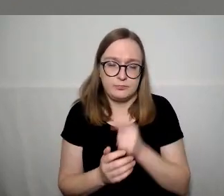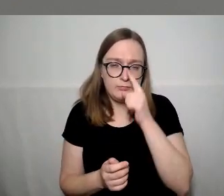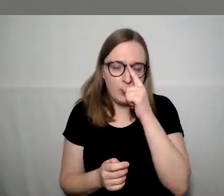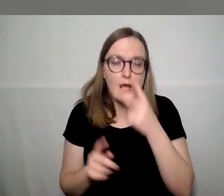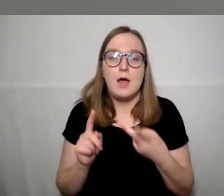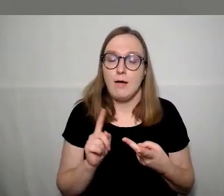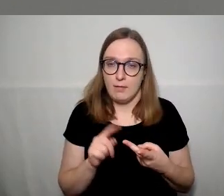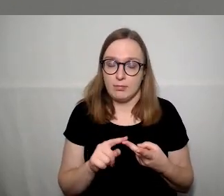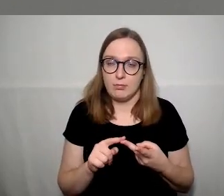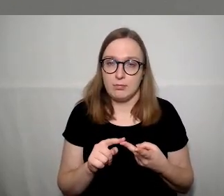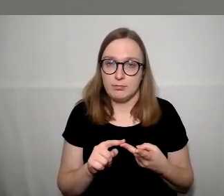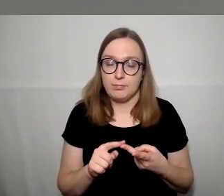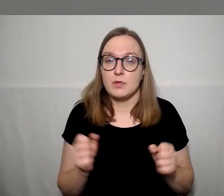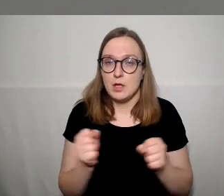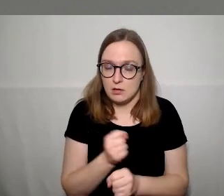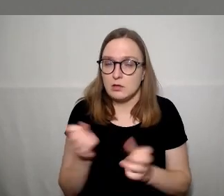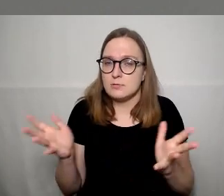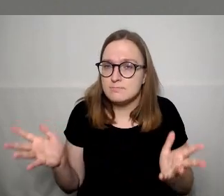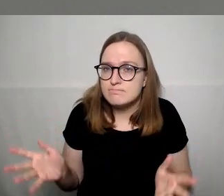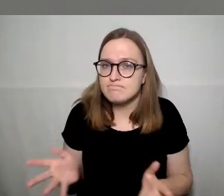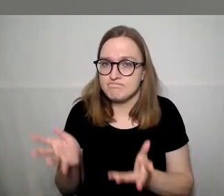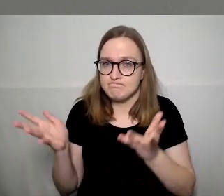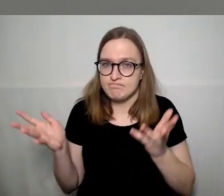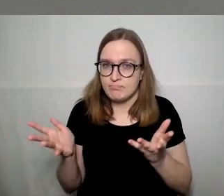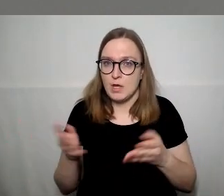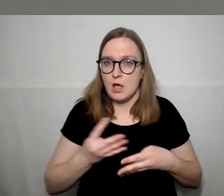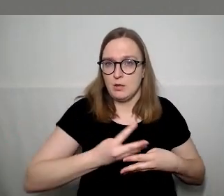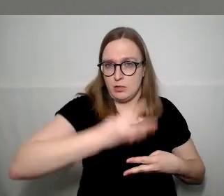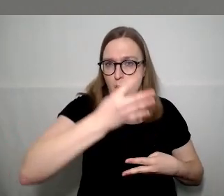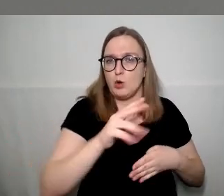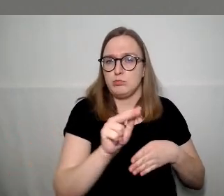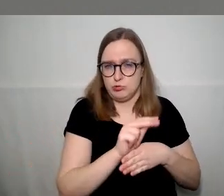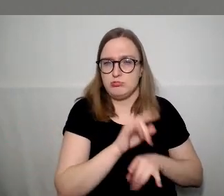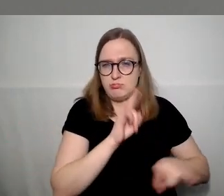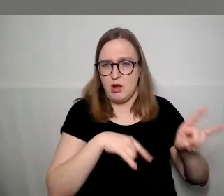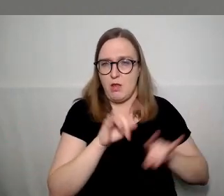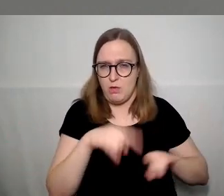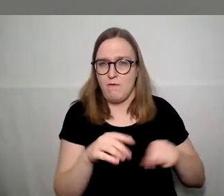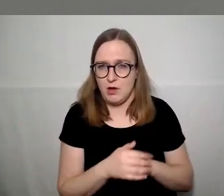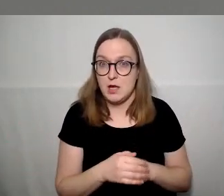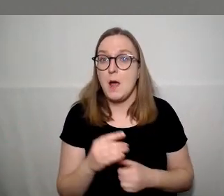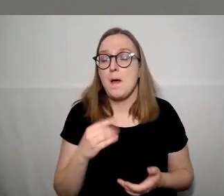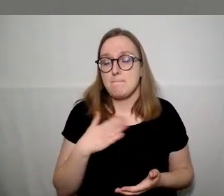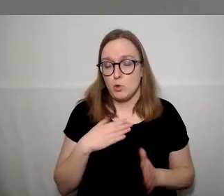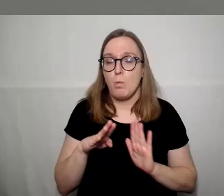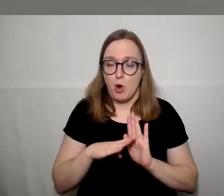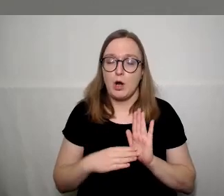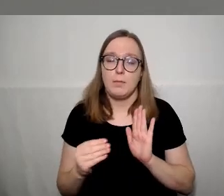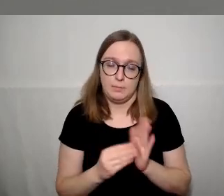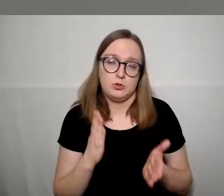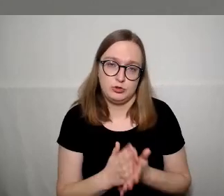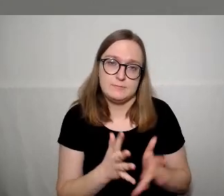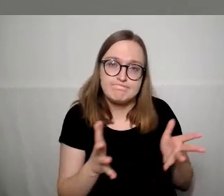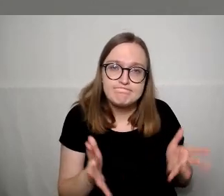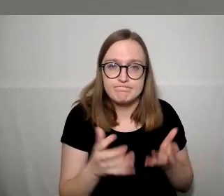tai turbūt reikėtų skatinti būtent daugiabučių renovaciją. Tas mūsų programoje yra numatyta, kad būtent